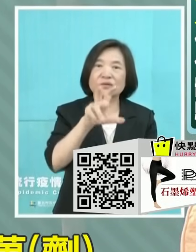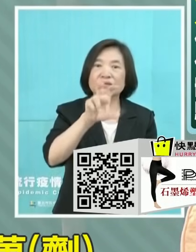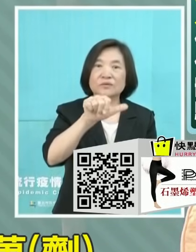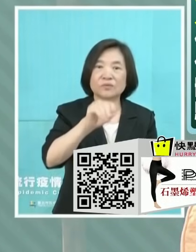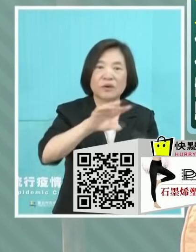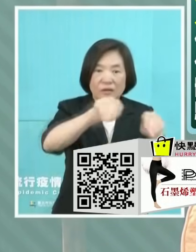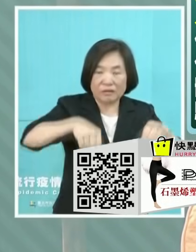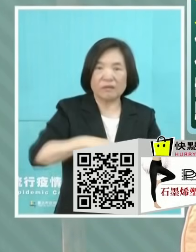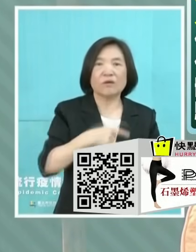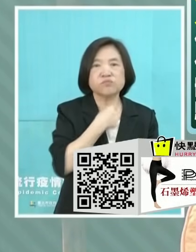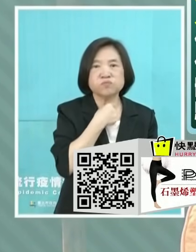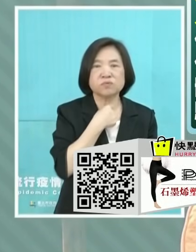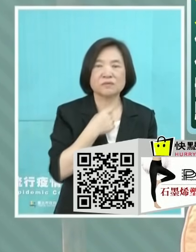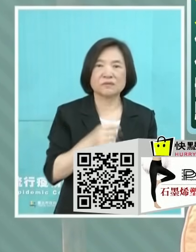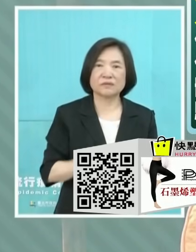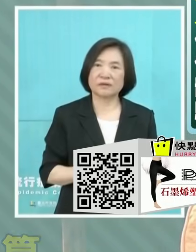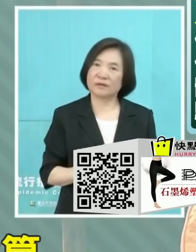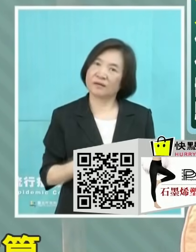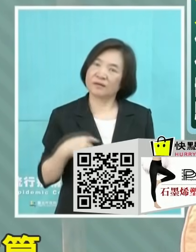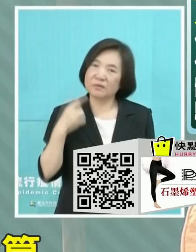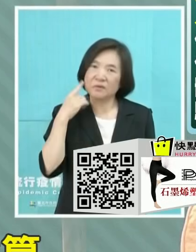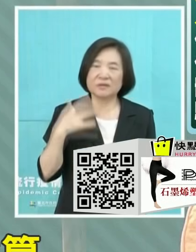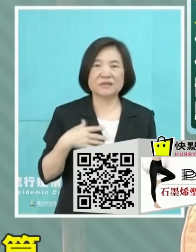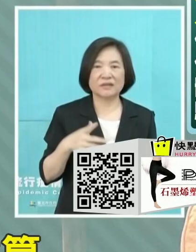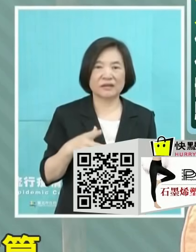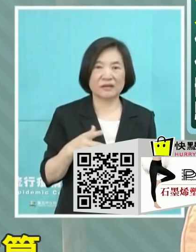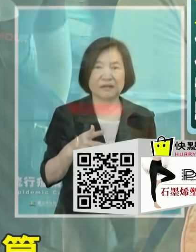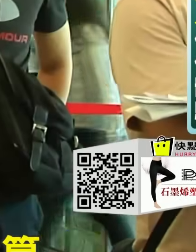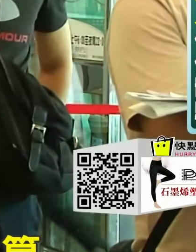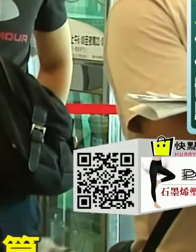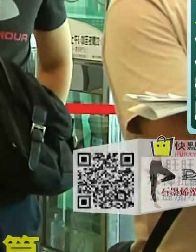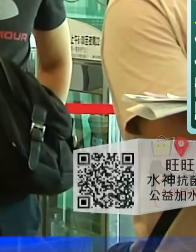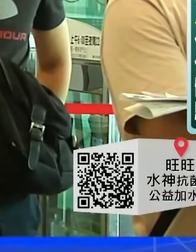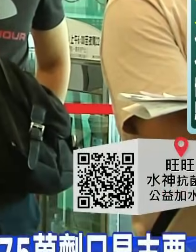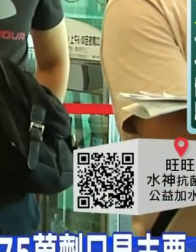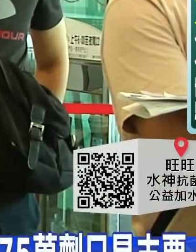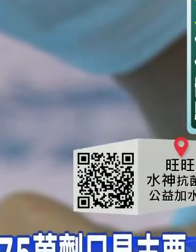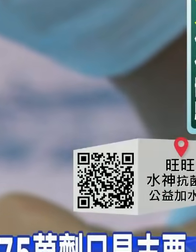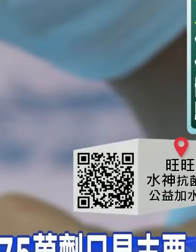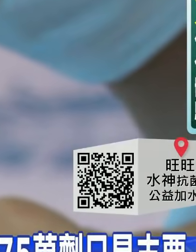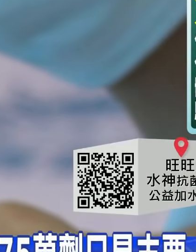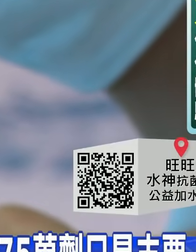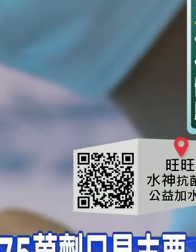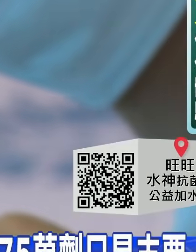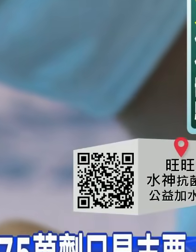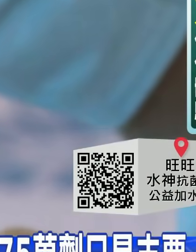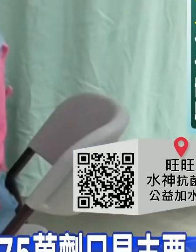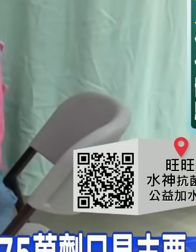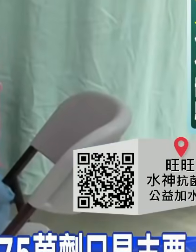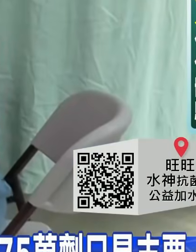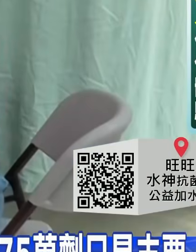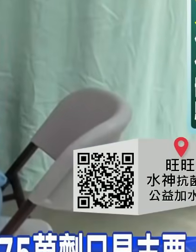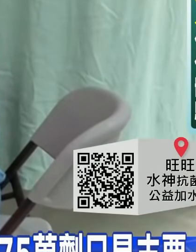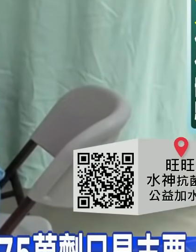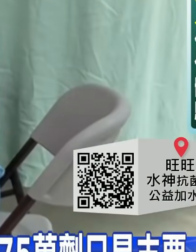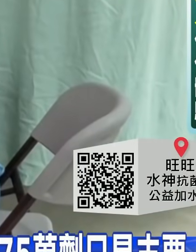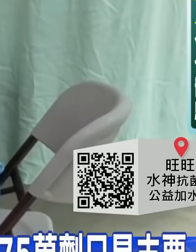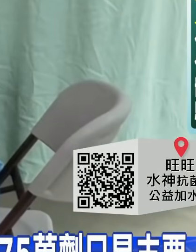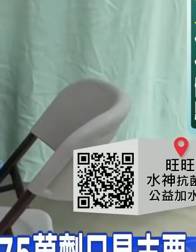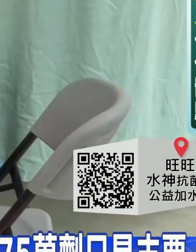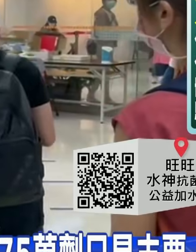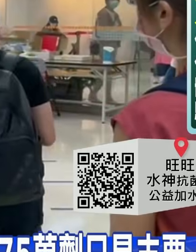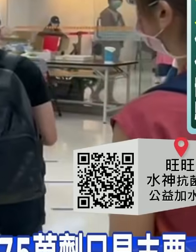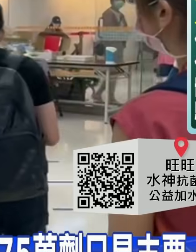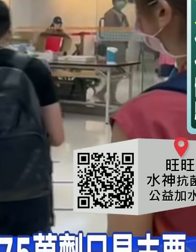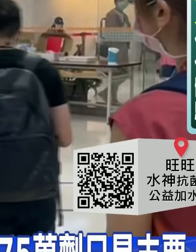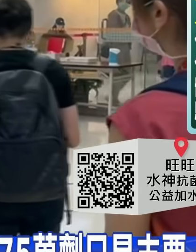75万啊，不过坦白讲哦，那是支票，你要拿到手再算了。 从疫苗到纾困，柯文哲狂抢中央，但绿王军疯狂